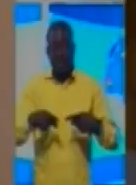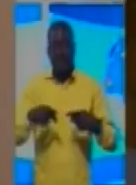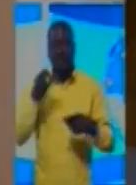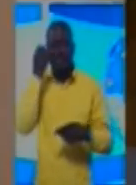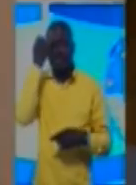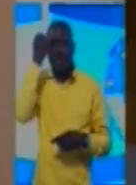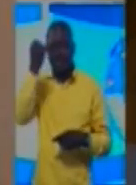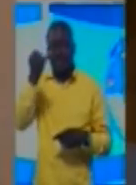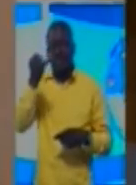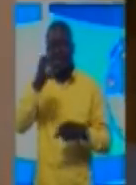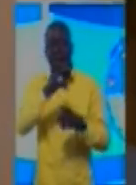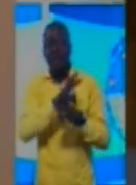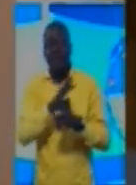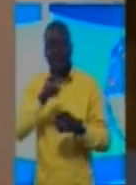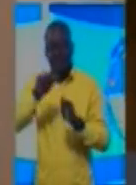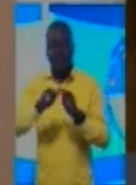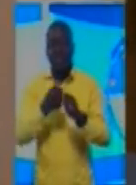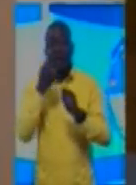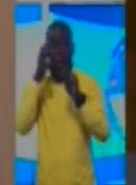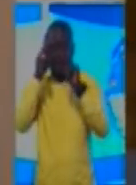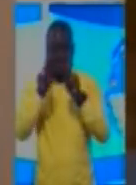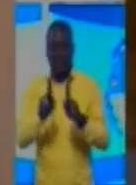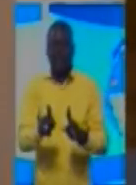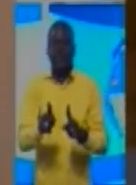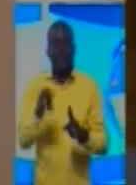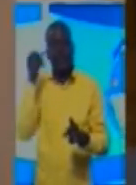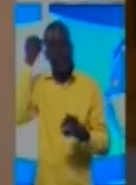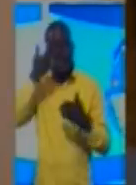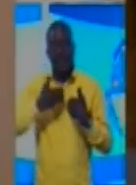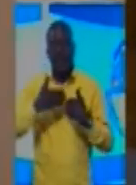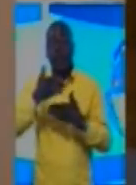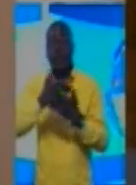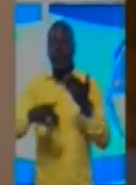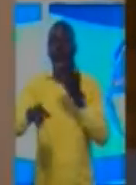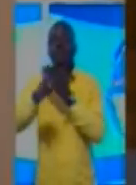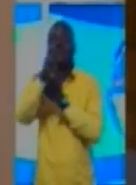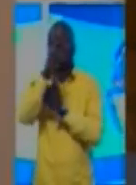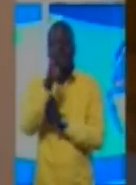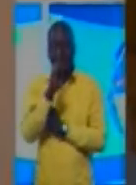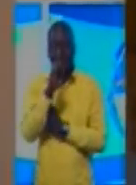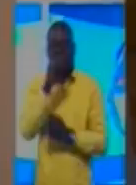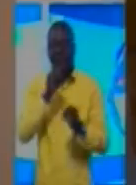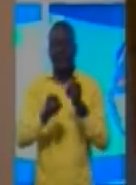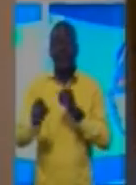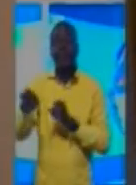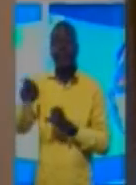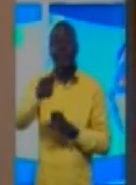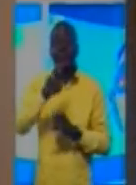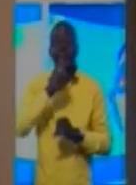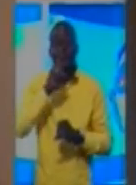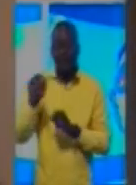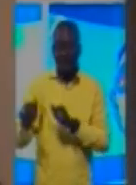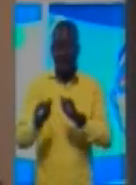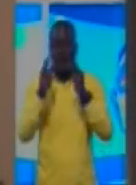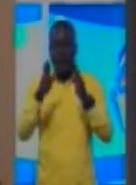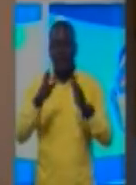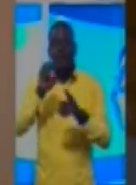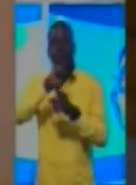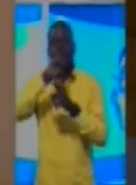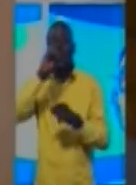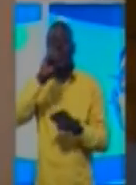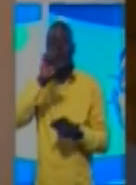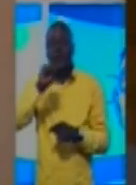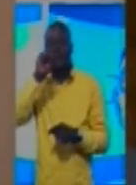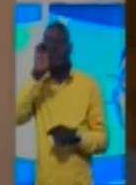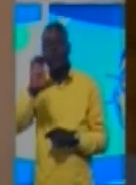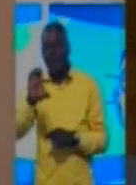en considérant que en chaque individu, il y a une part de Dieu. Si vous êtes un acteur de la société civile ou bien vous êtes un homme